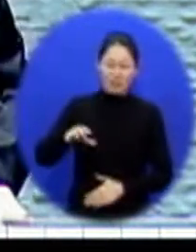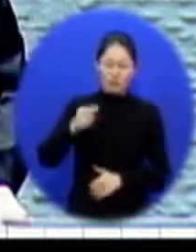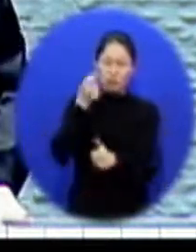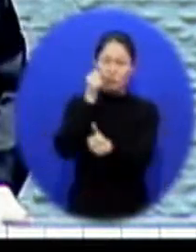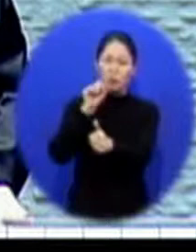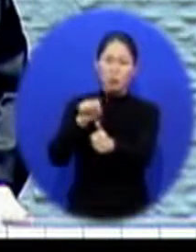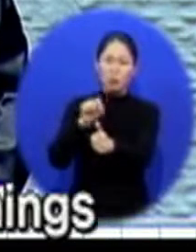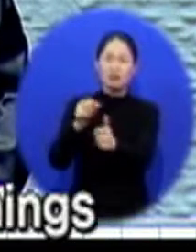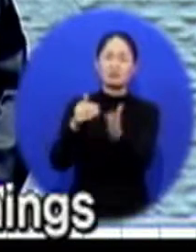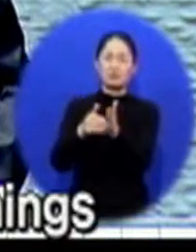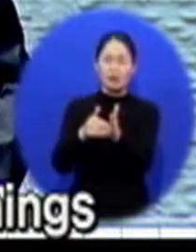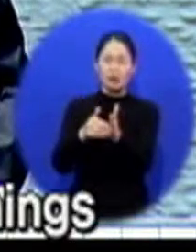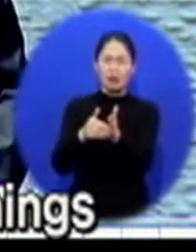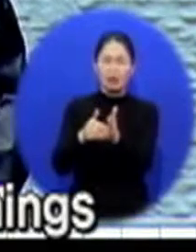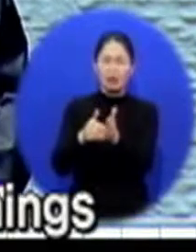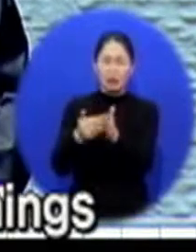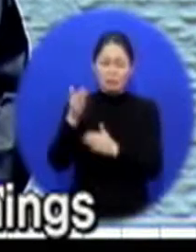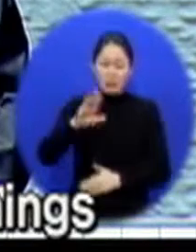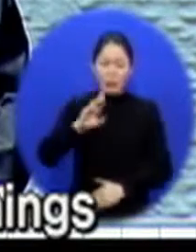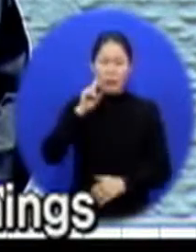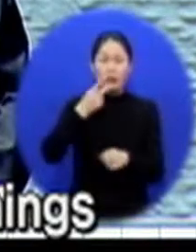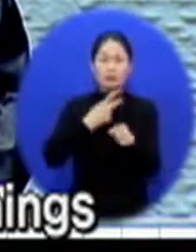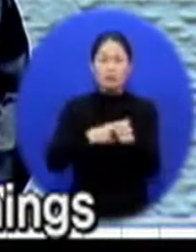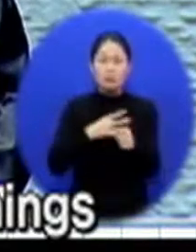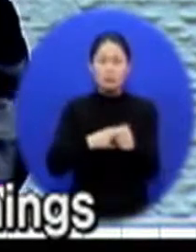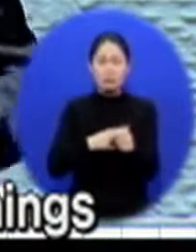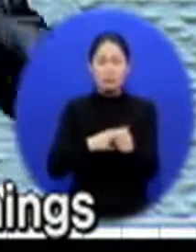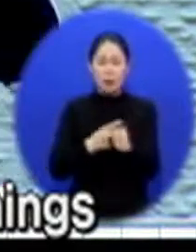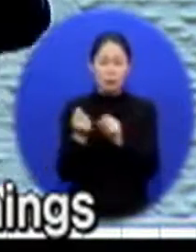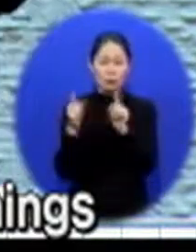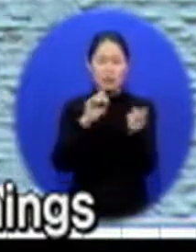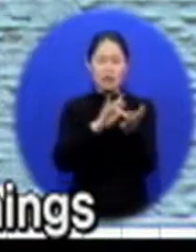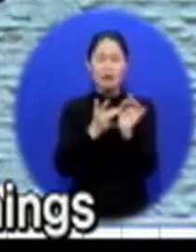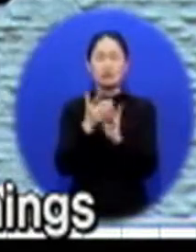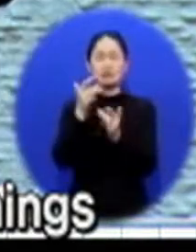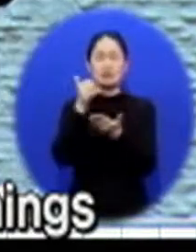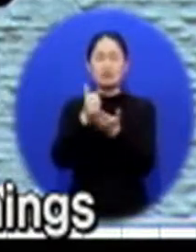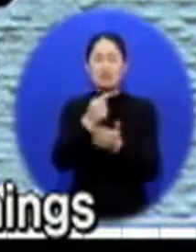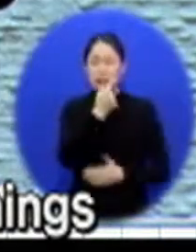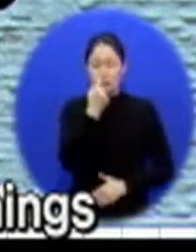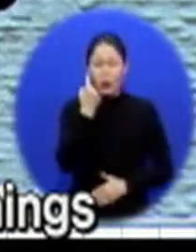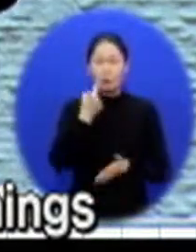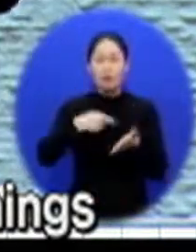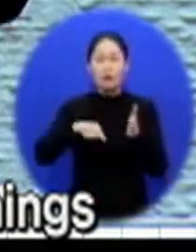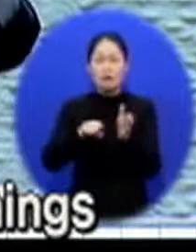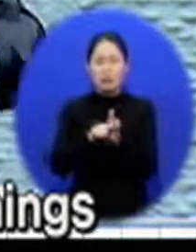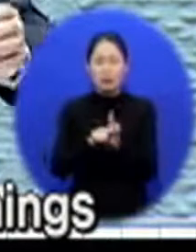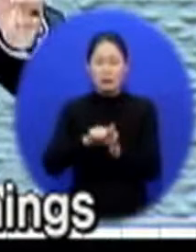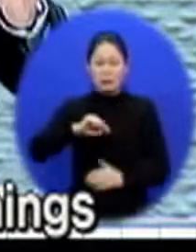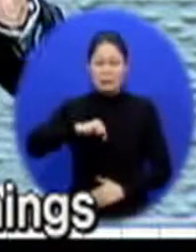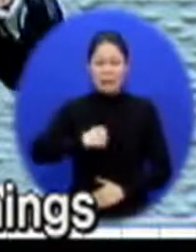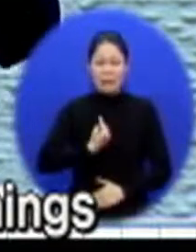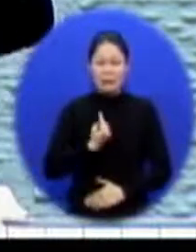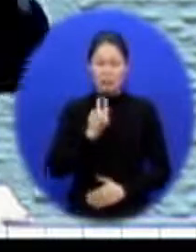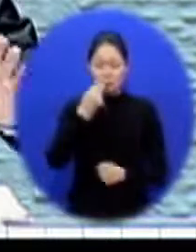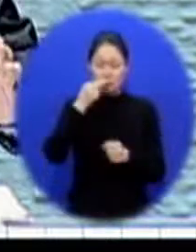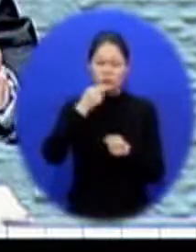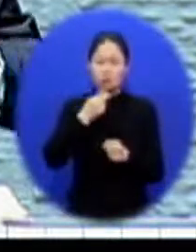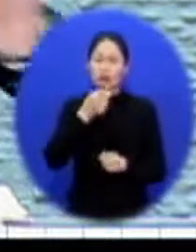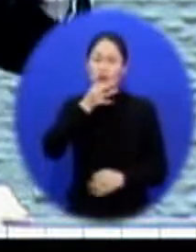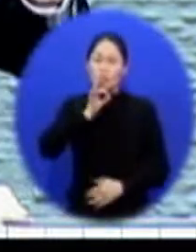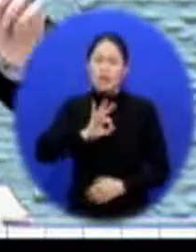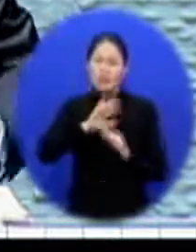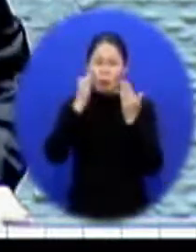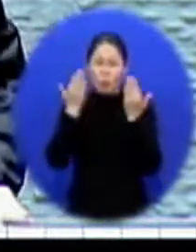했습니다 근데 사도 바울은 부활하신 예수님을 증거 하기 위해서 자기에게 유이가 던 모든